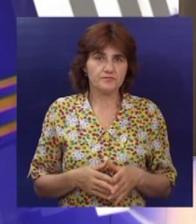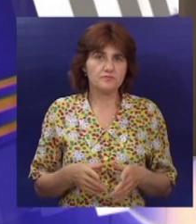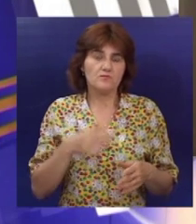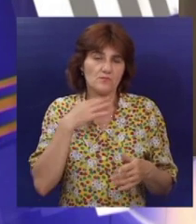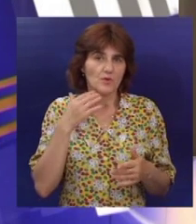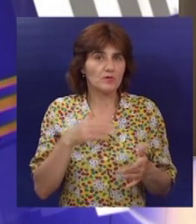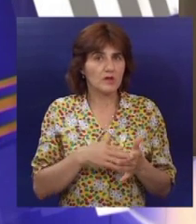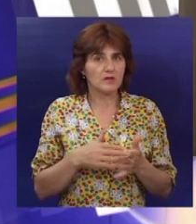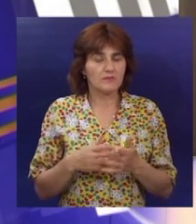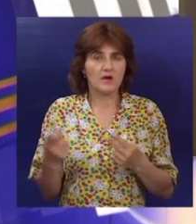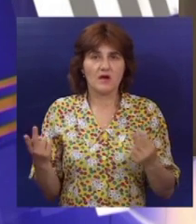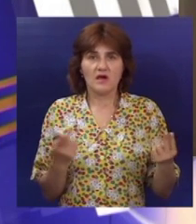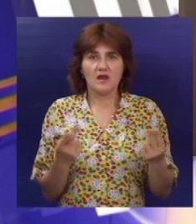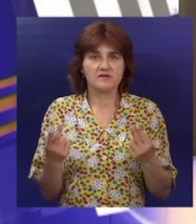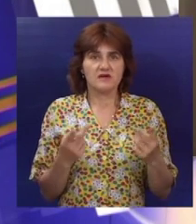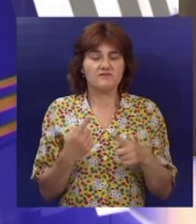obimni količinama